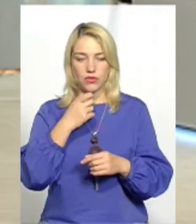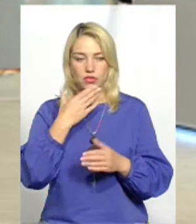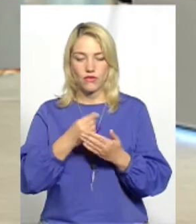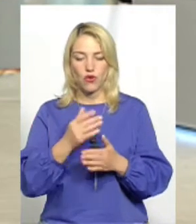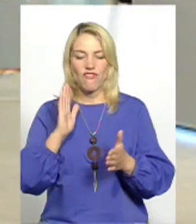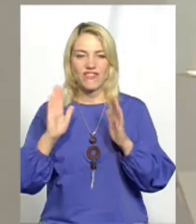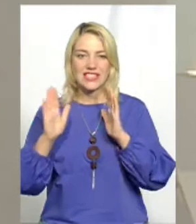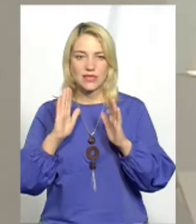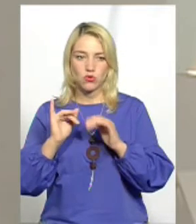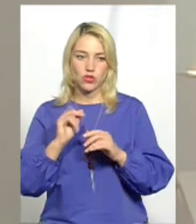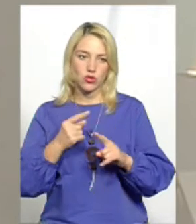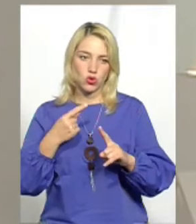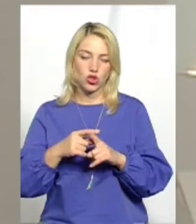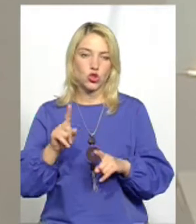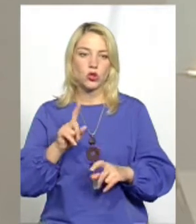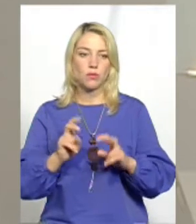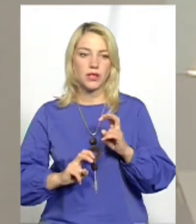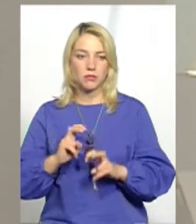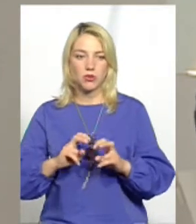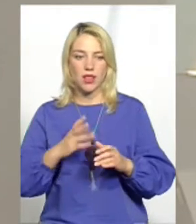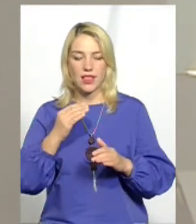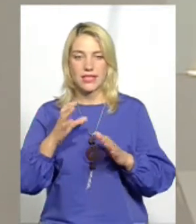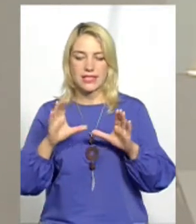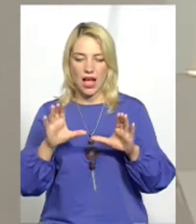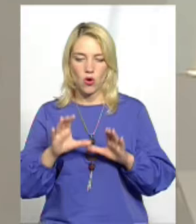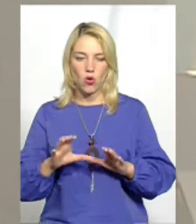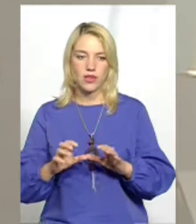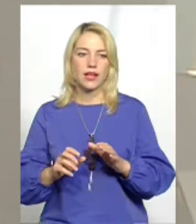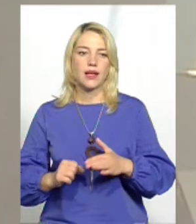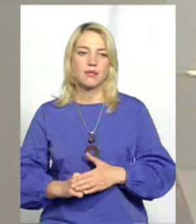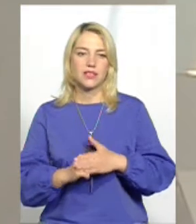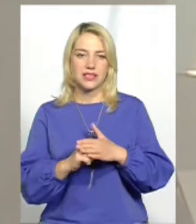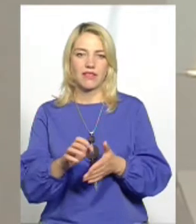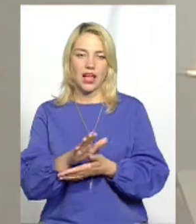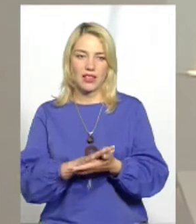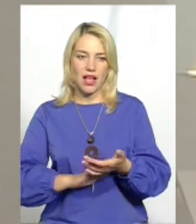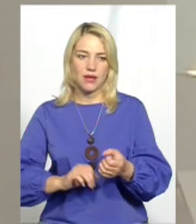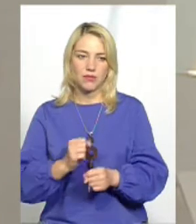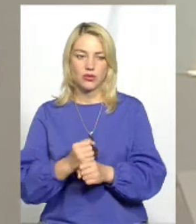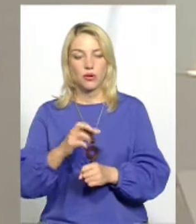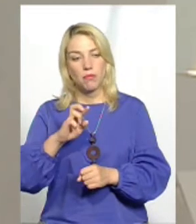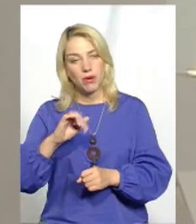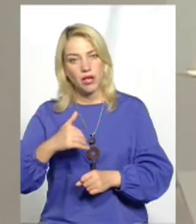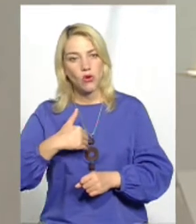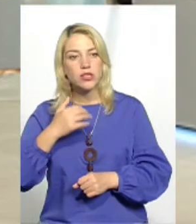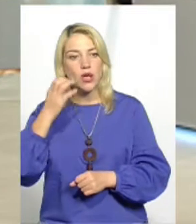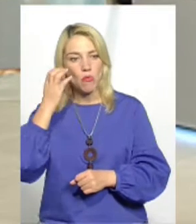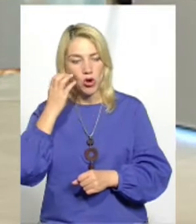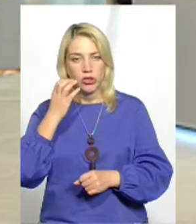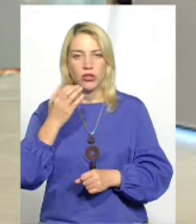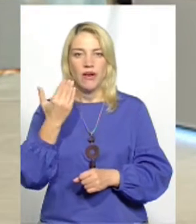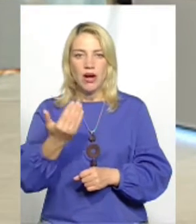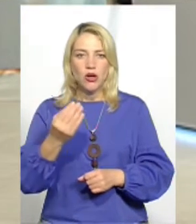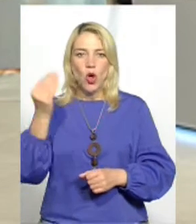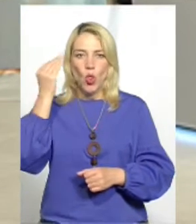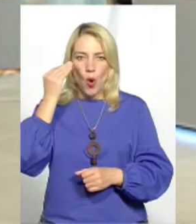сторінці у Фейсбук і додали, що підприємство на законних підставах і надалі працює. Хотілося б почути вашу